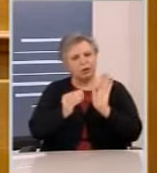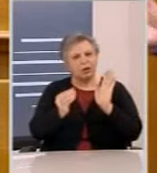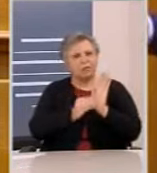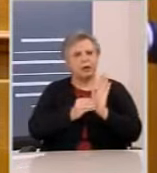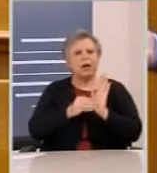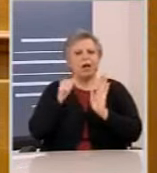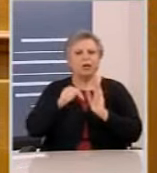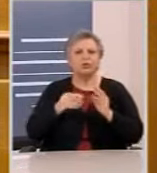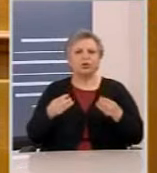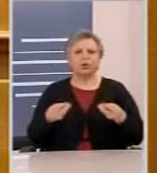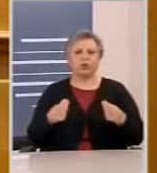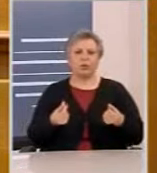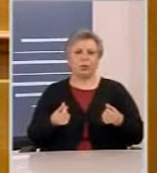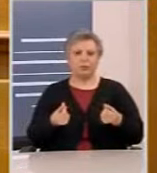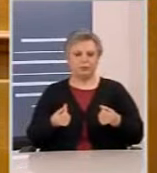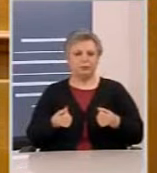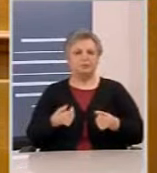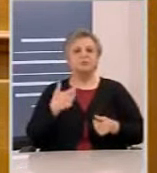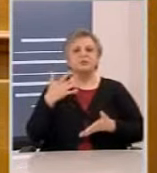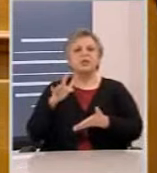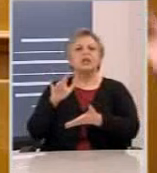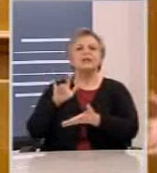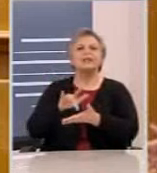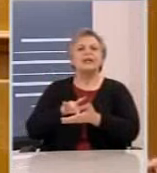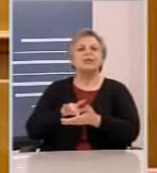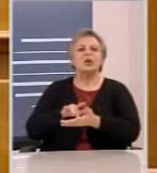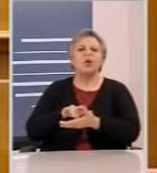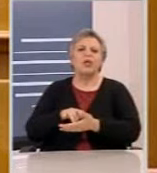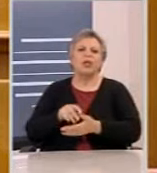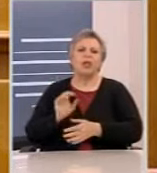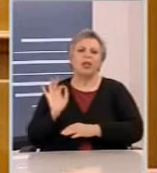Κελπνό λοιπόν μας είπε ο κ. Γεωργιάδης ότι υπήρχαν παραπορίσματα.